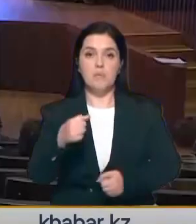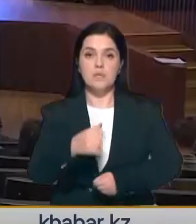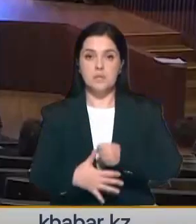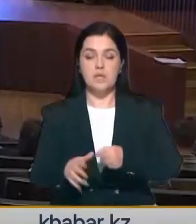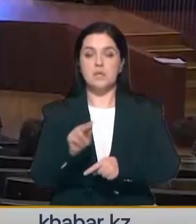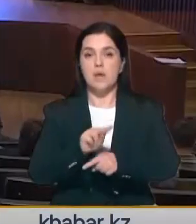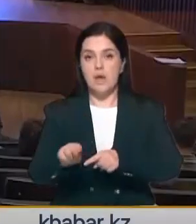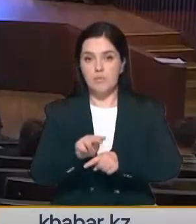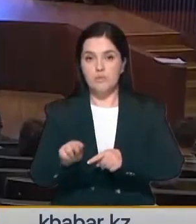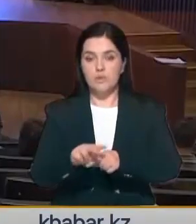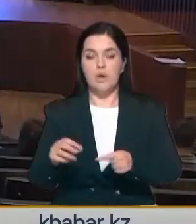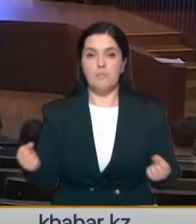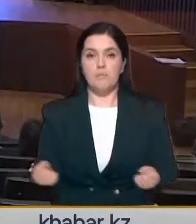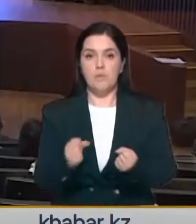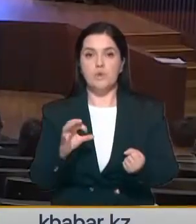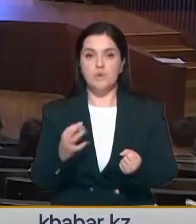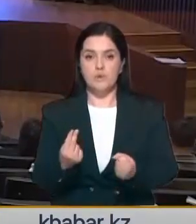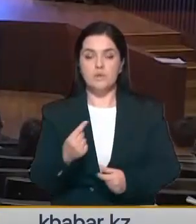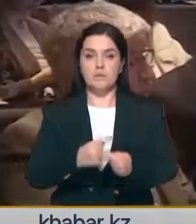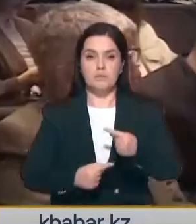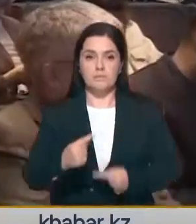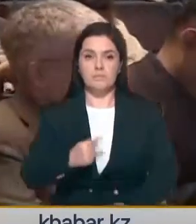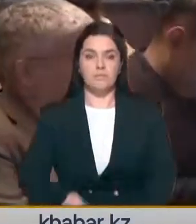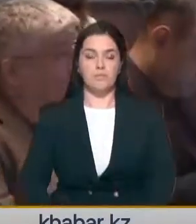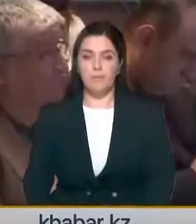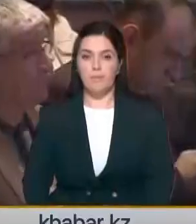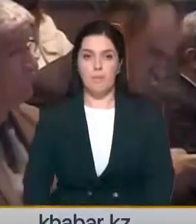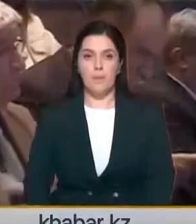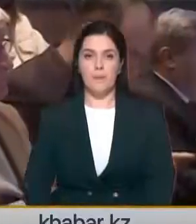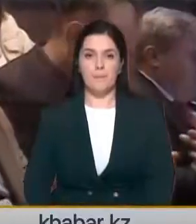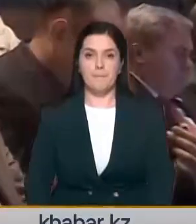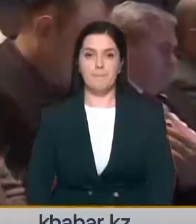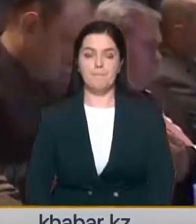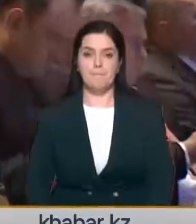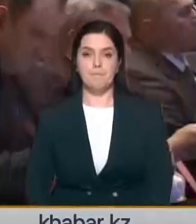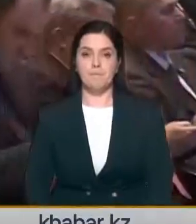акселерации и поддержки социальных предпринимателей. Роза Сатканова, Дархан Кунту, Дулат Интибеков, Хабар.